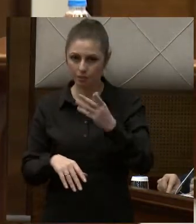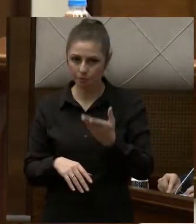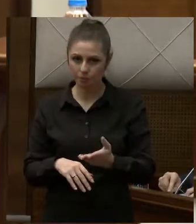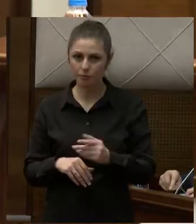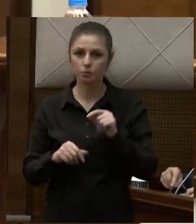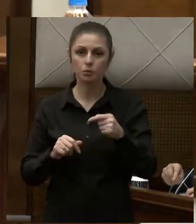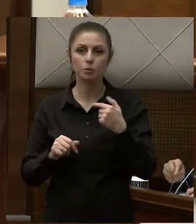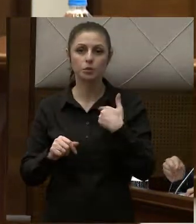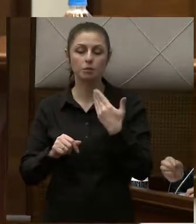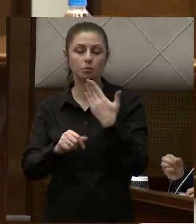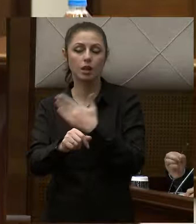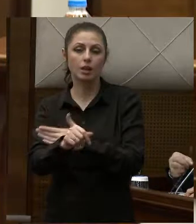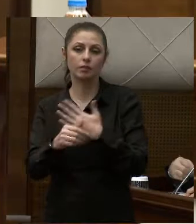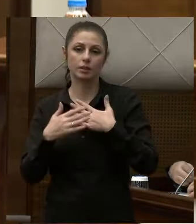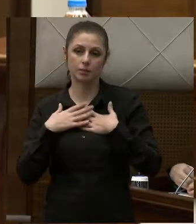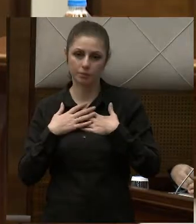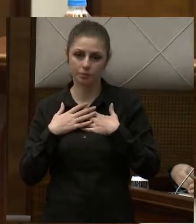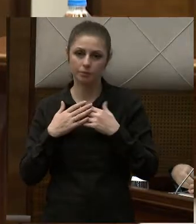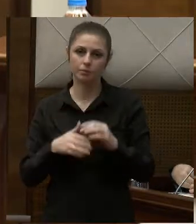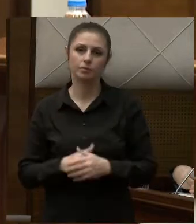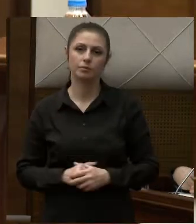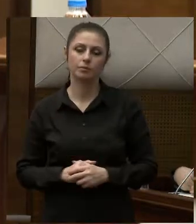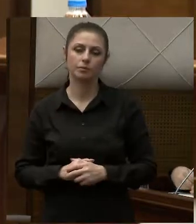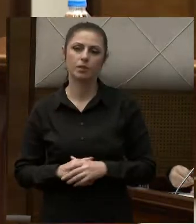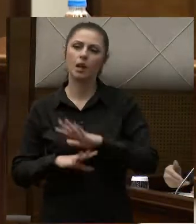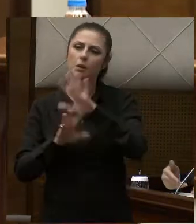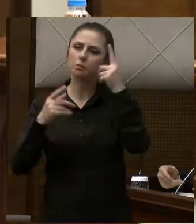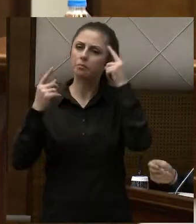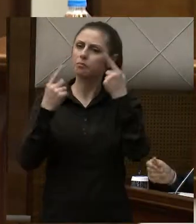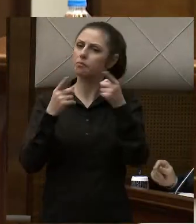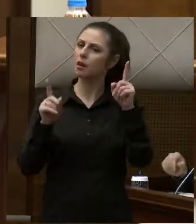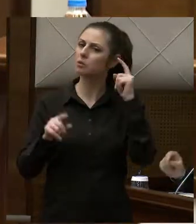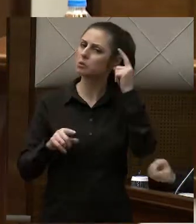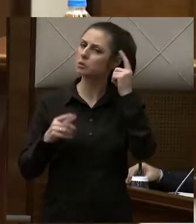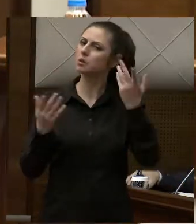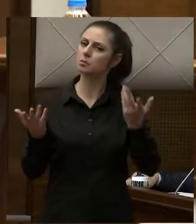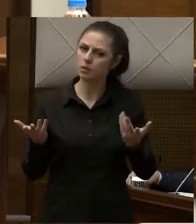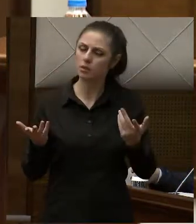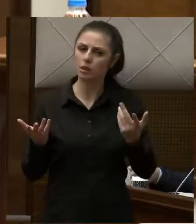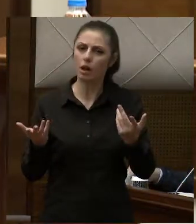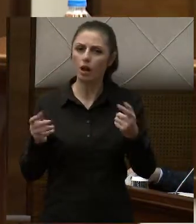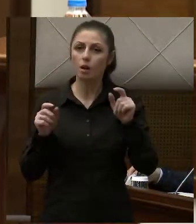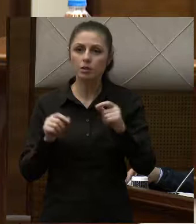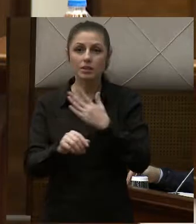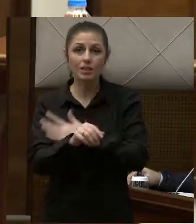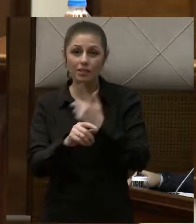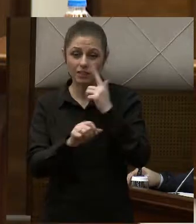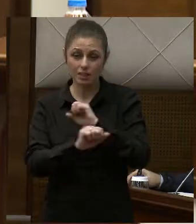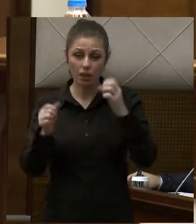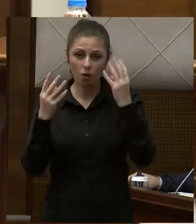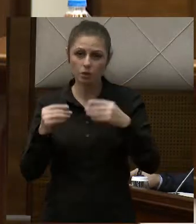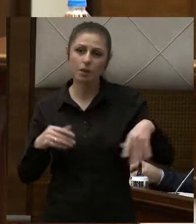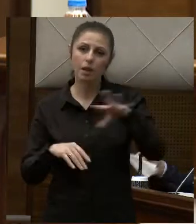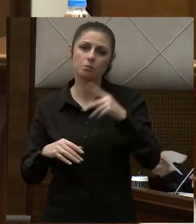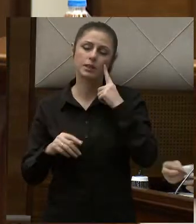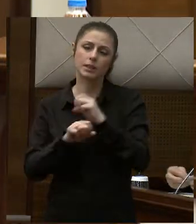Bu ülke bizim arkadaşlar. Partilerimiz farklı olabilir, farklı düşünebiliriz. Ama Allah korusun bu ülke zarar gördüğü zaman hepimiz görürüz. Böyle